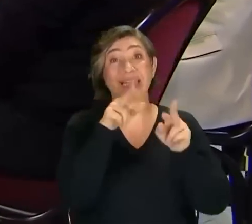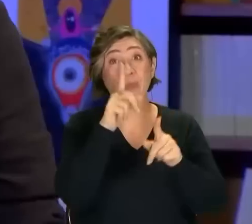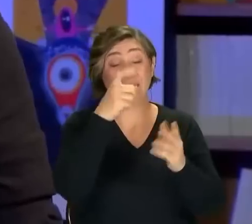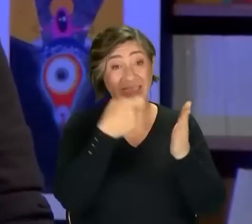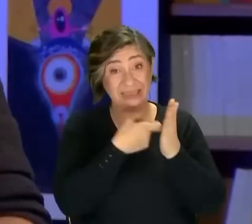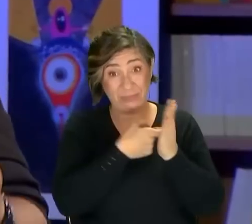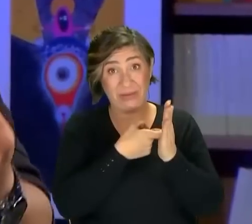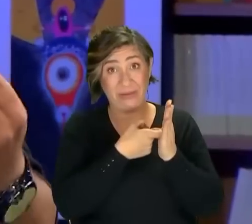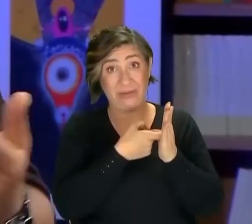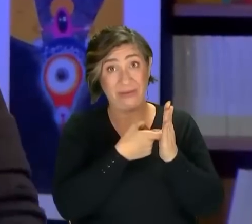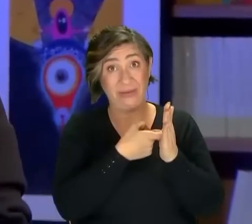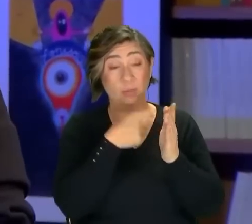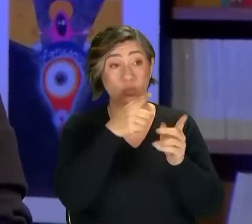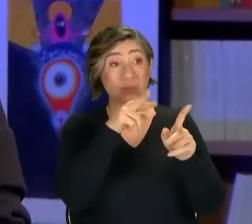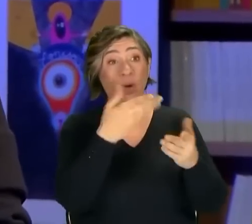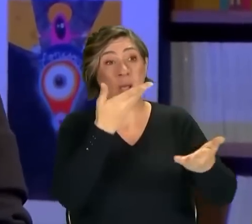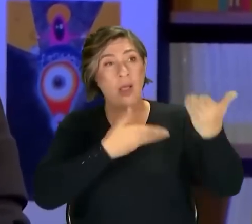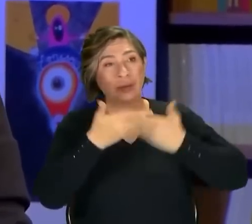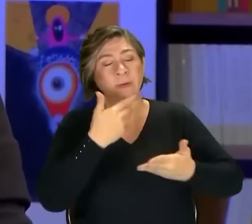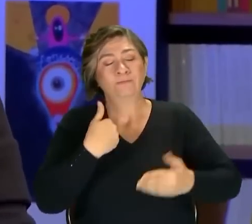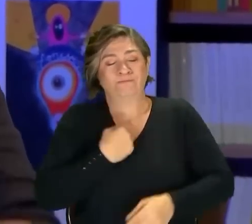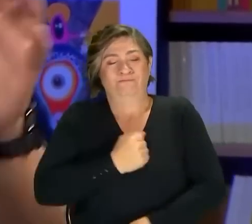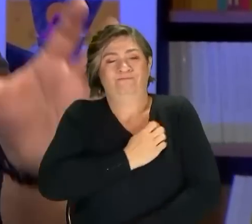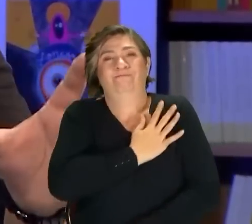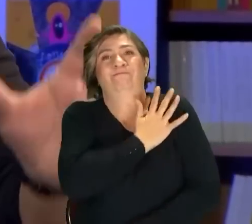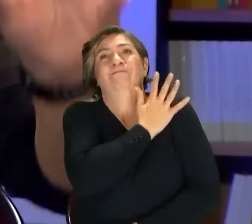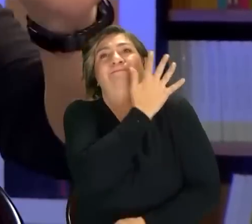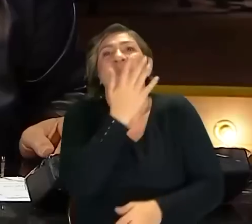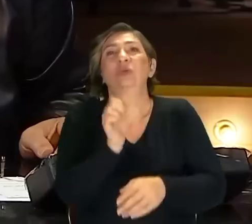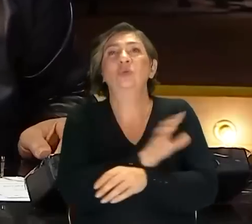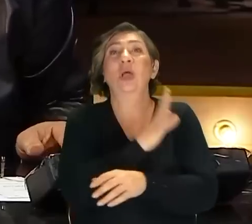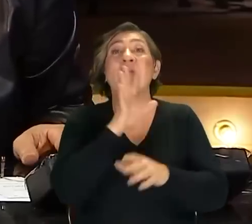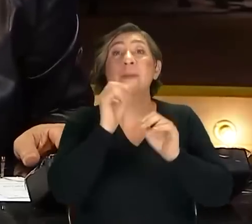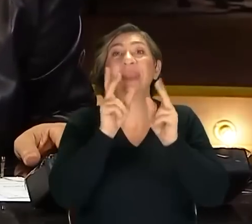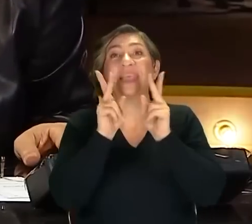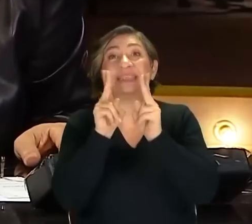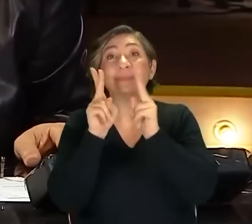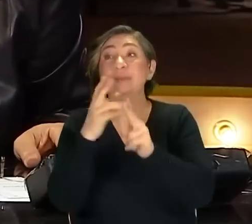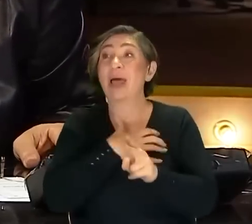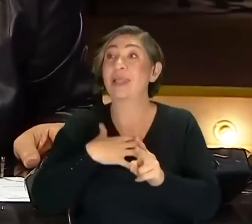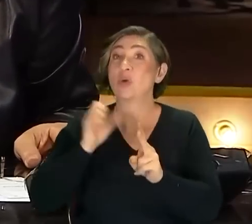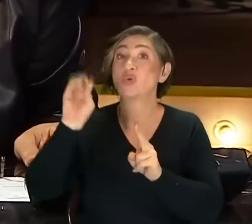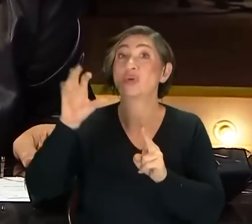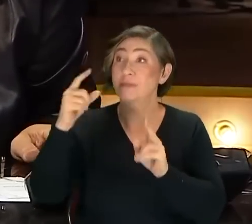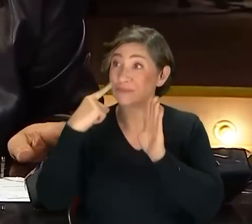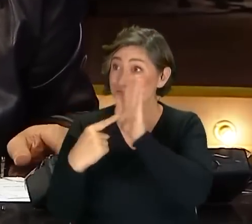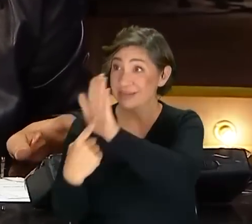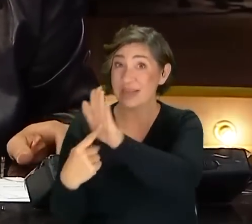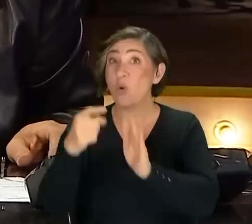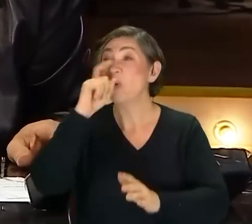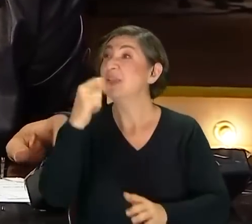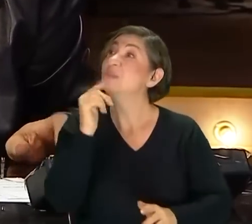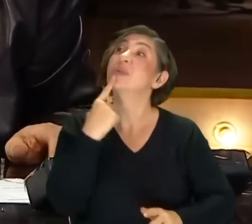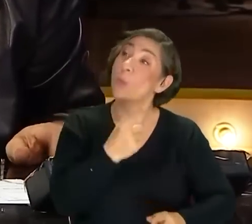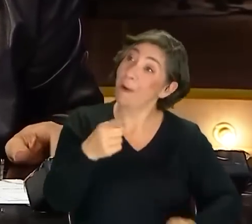bir ismin bu şekilde konuşması da beni çok duygulandırıyor. Her seferinde de kesip kesip annemlere gönderiyorum. Diyorum ki bakın Okan abi